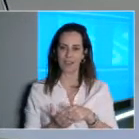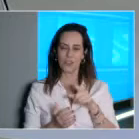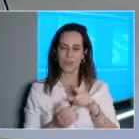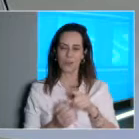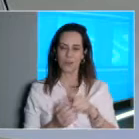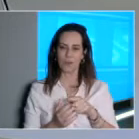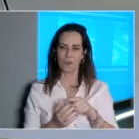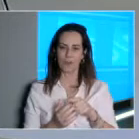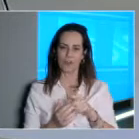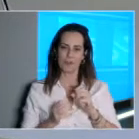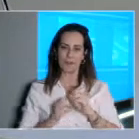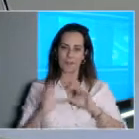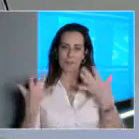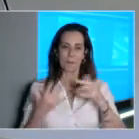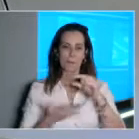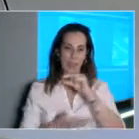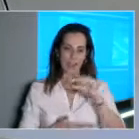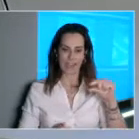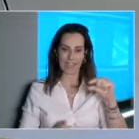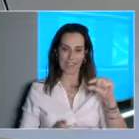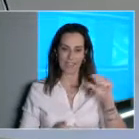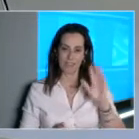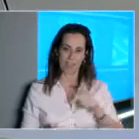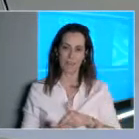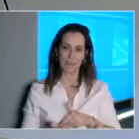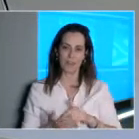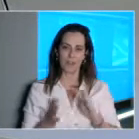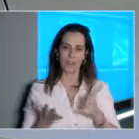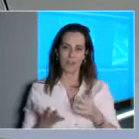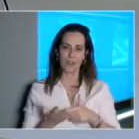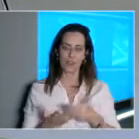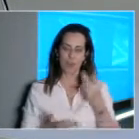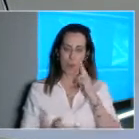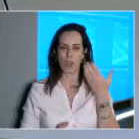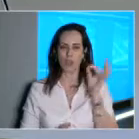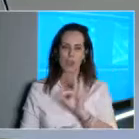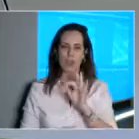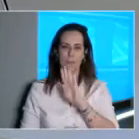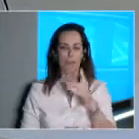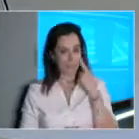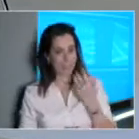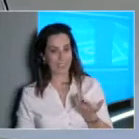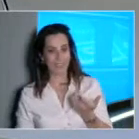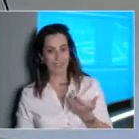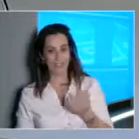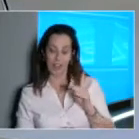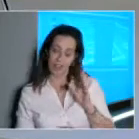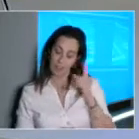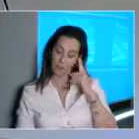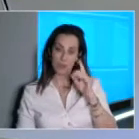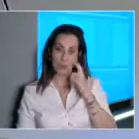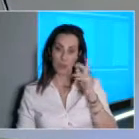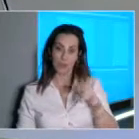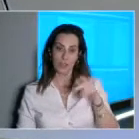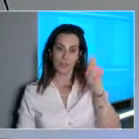פרסם וחשף את הכרטיס אשראי שלו, וגם בכלל על איך שהוא משפיל את ראש הממשלה. אבל תראה, אנחנו לפחות יודעים שלאהוד ברק